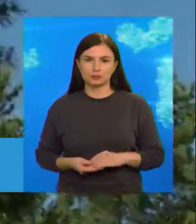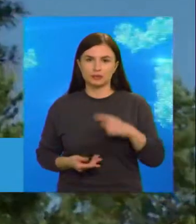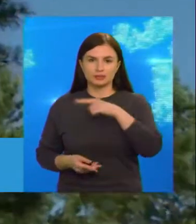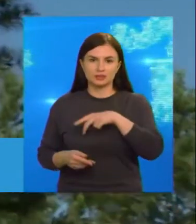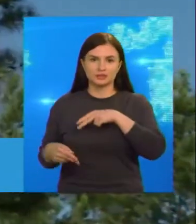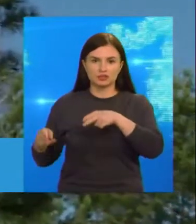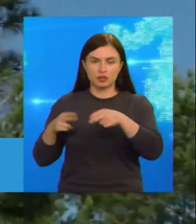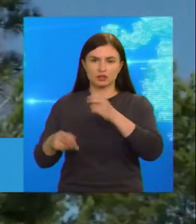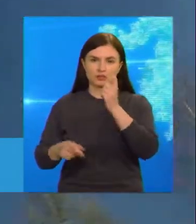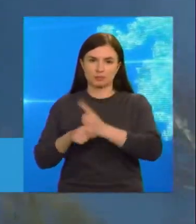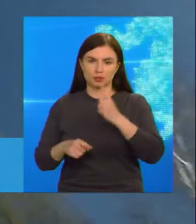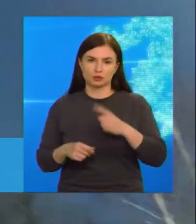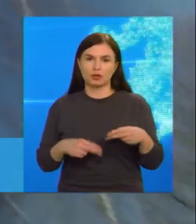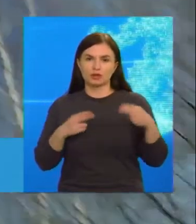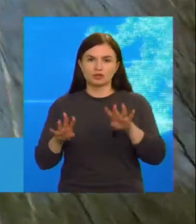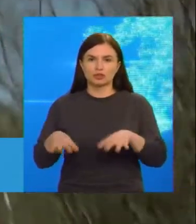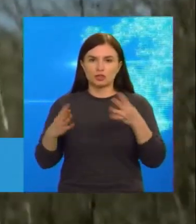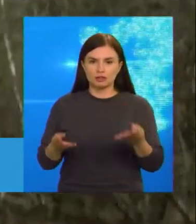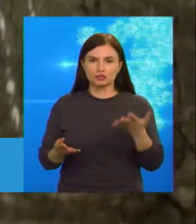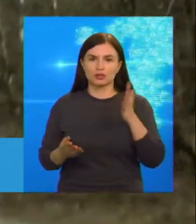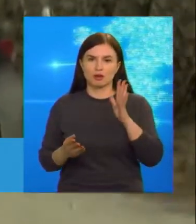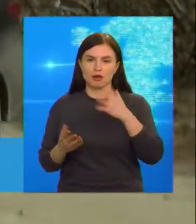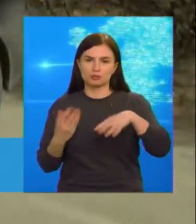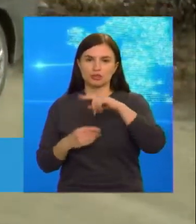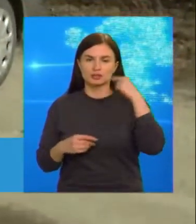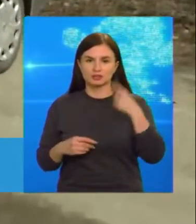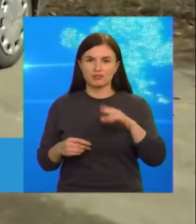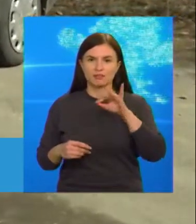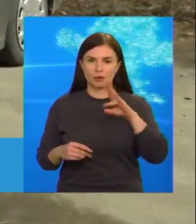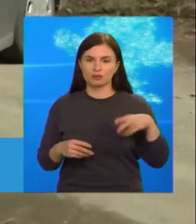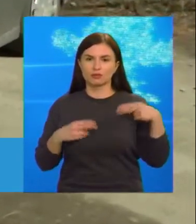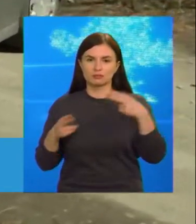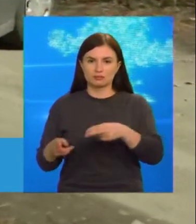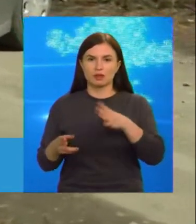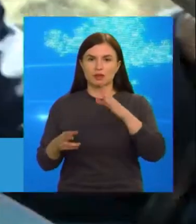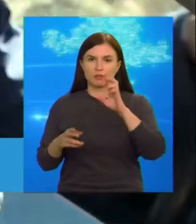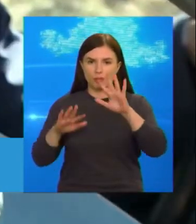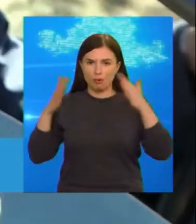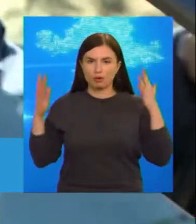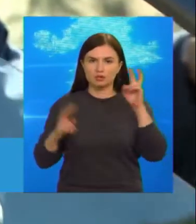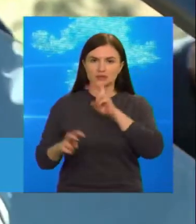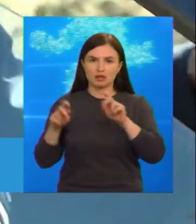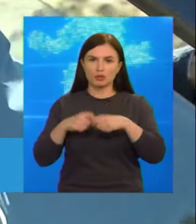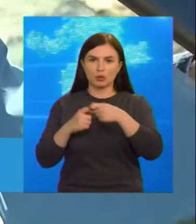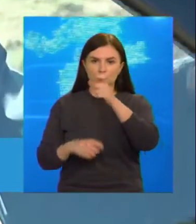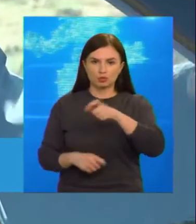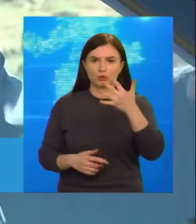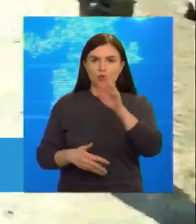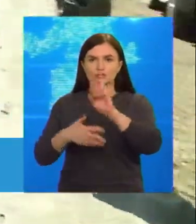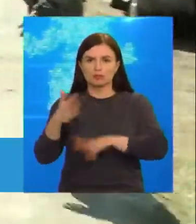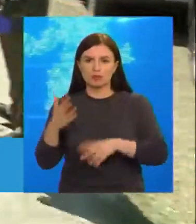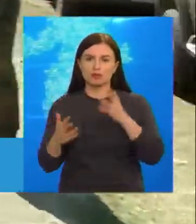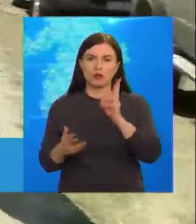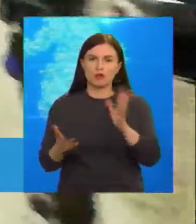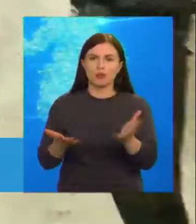запрещено. Рейд по шашлычникам. Общероссийский народный фронт вместе с лесниками вышли в Челябинский городской бор искать нарушителей. Сколько штрафов выписали и